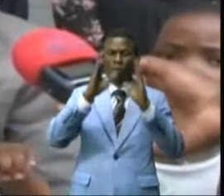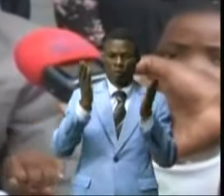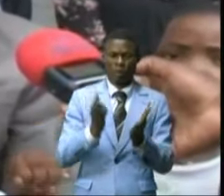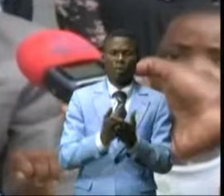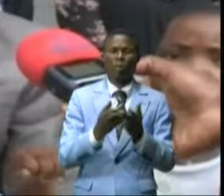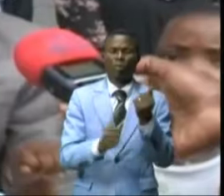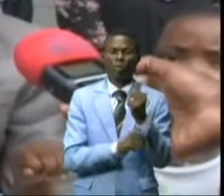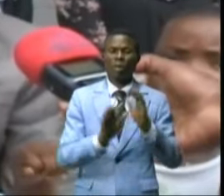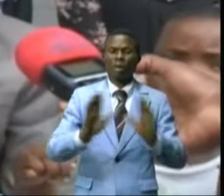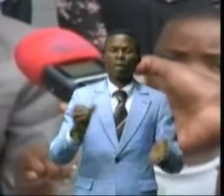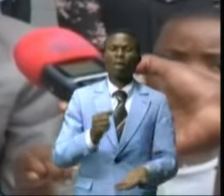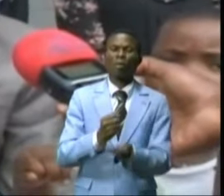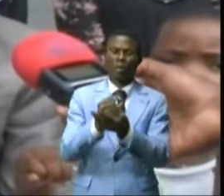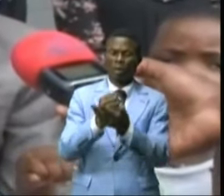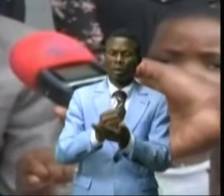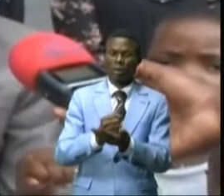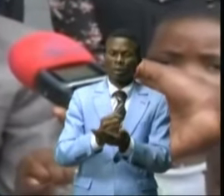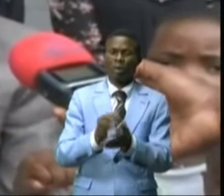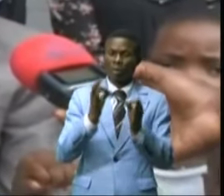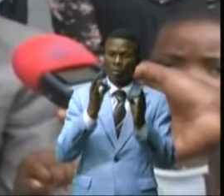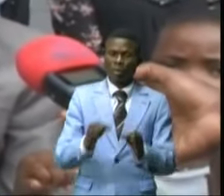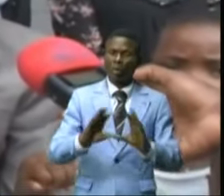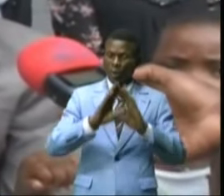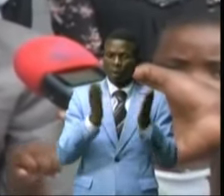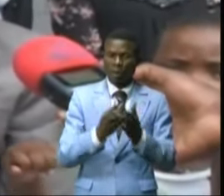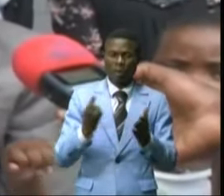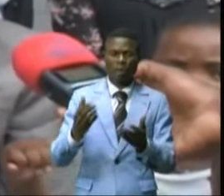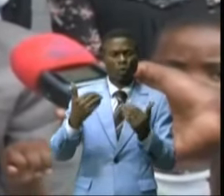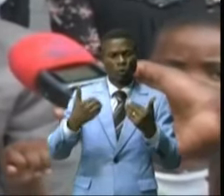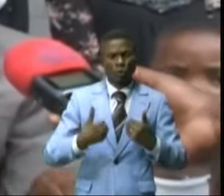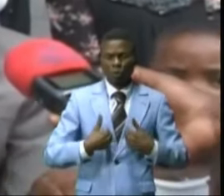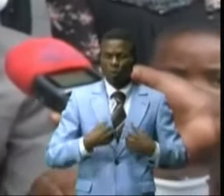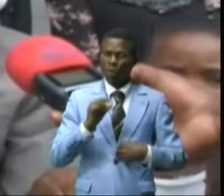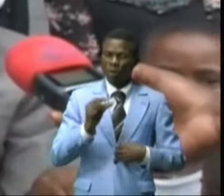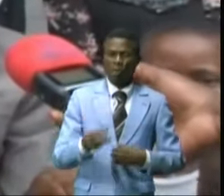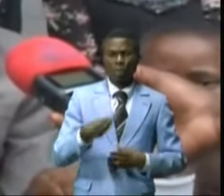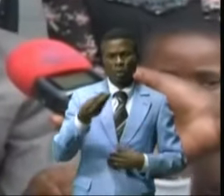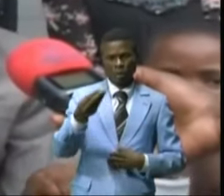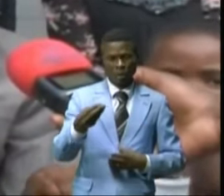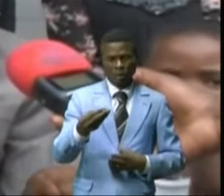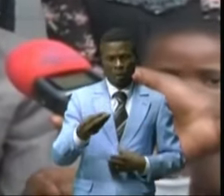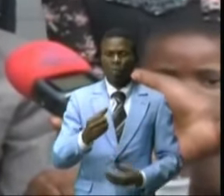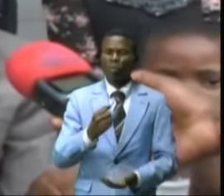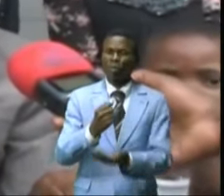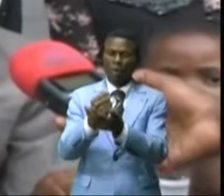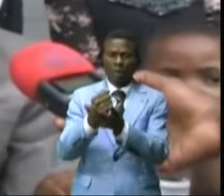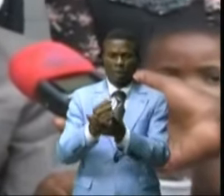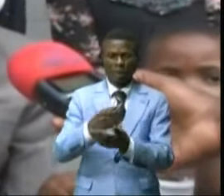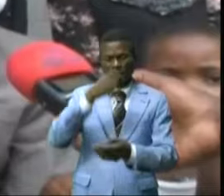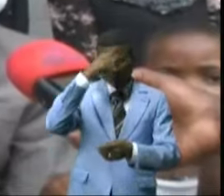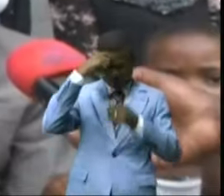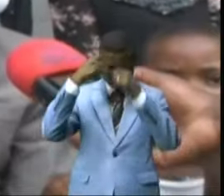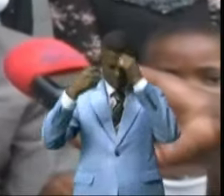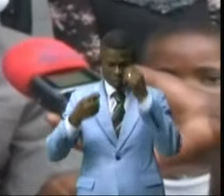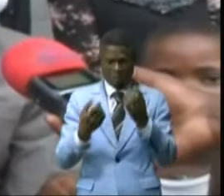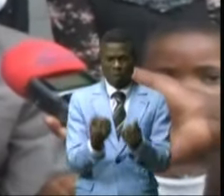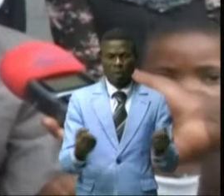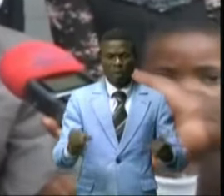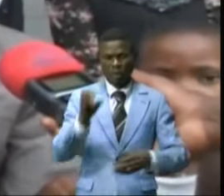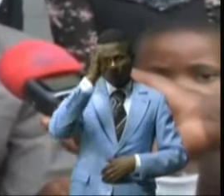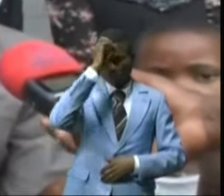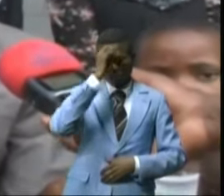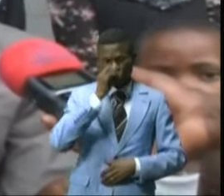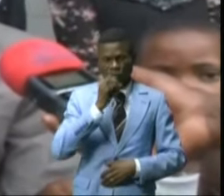aider. Tout peut aider avec tout ce qu'on a, tout ce qu'on peut. Il faut soulager la détresse, il faut soulager